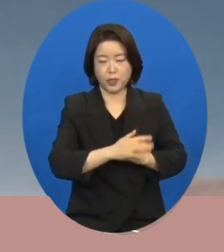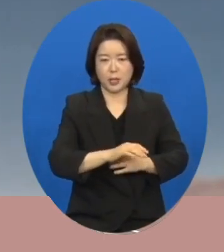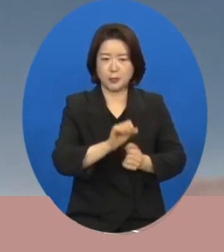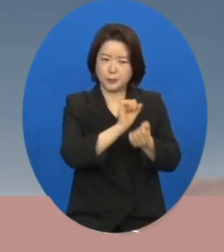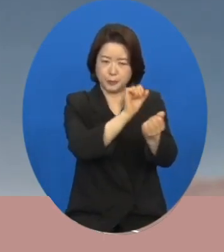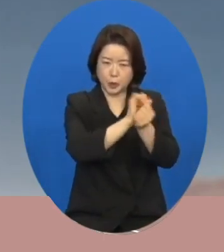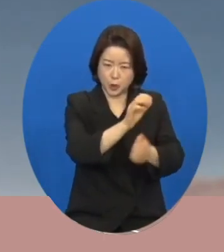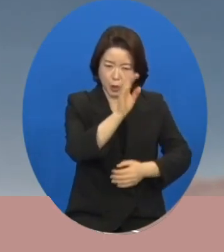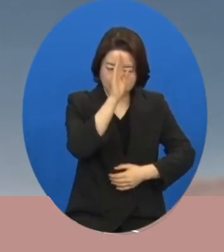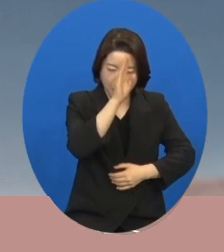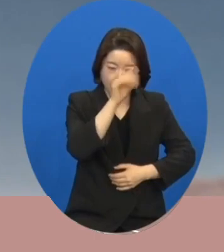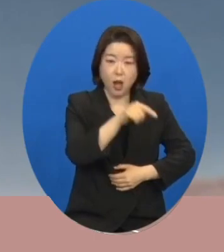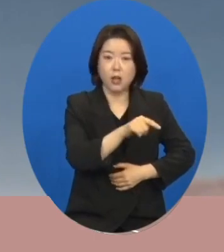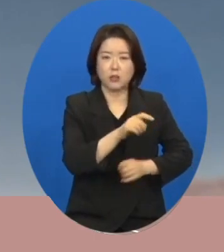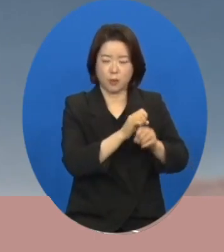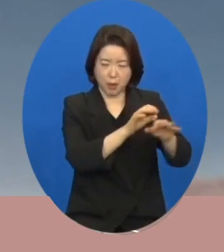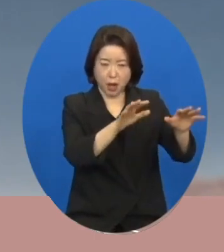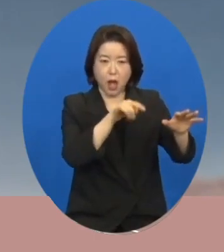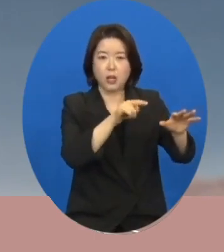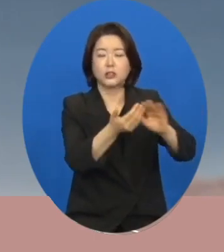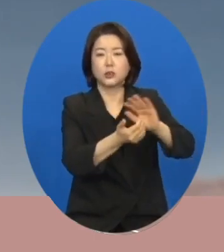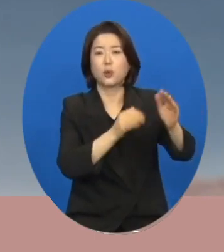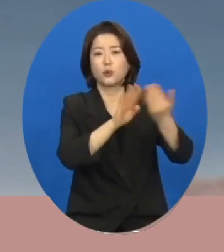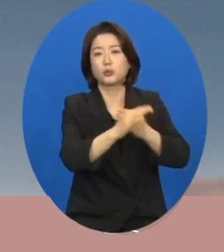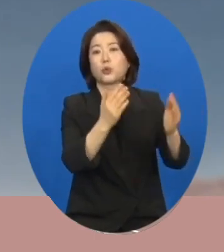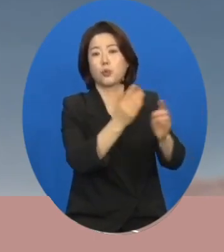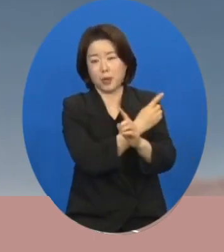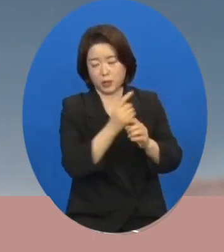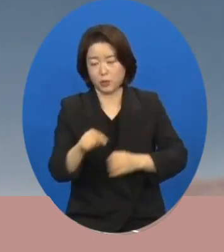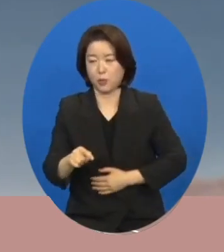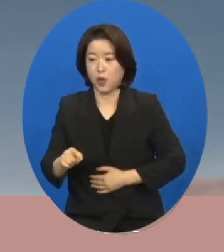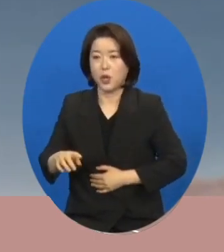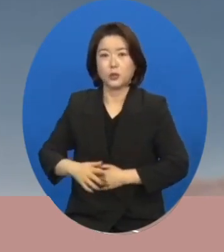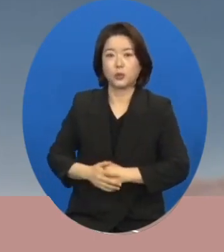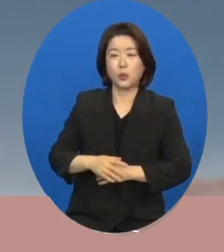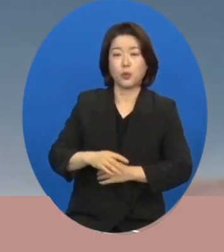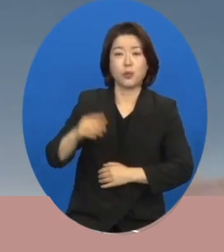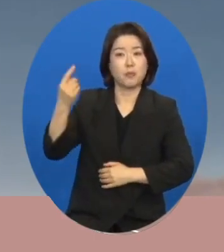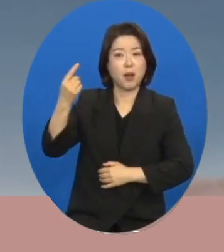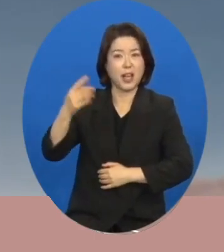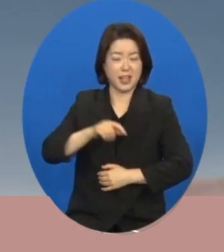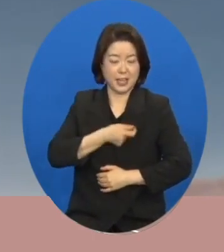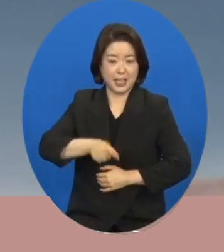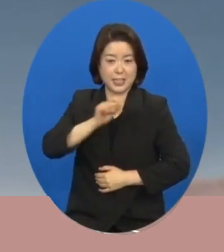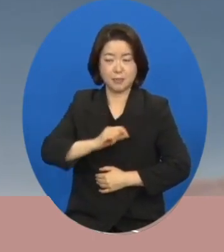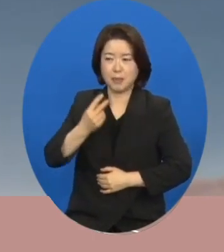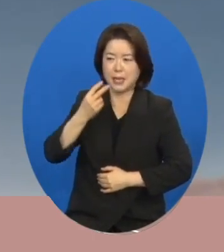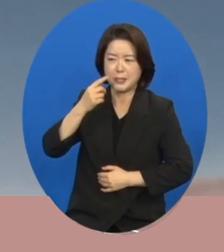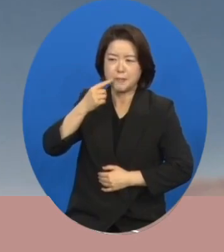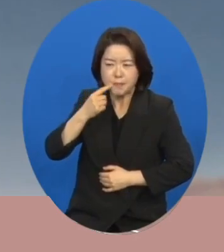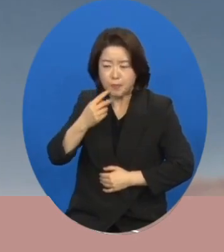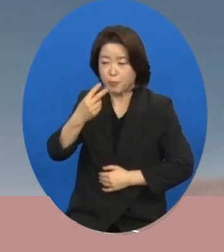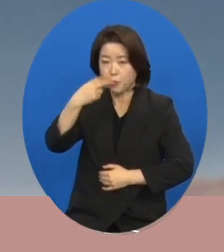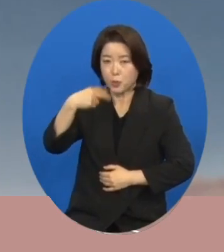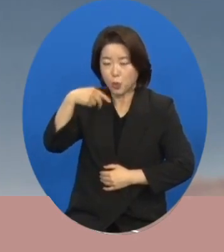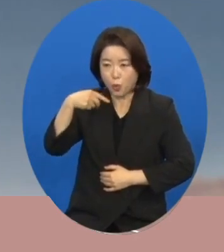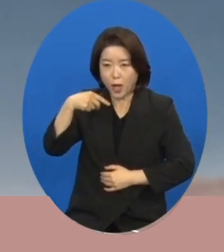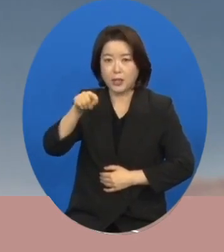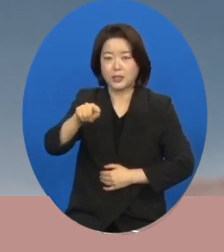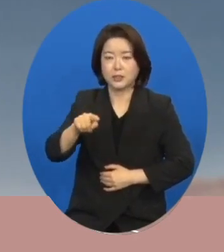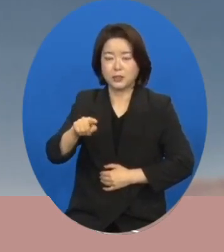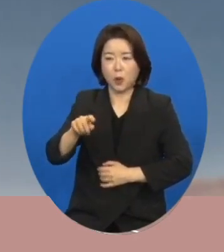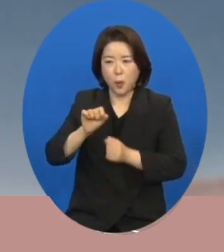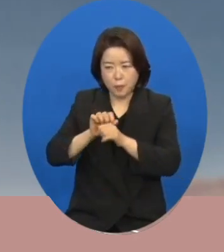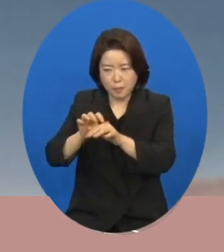바뀌고 스페인 독감 1918년 전으로 떤 세계가 바뀌고 코로나 이후에도 뭔가 세계가 바뀌어 가는